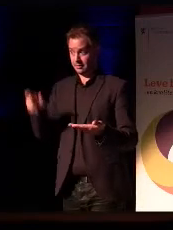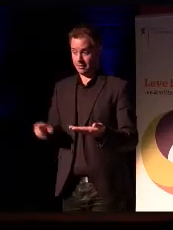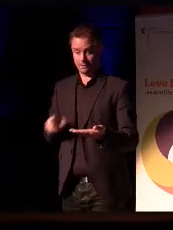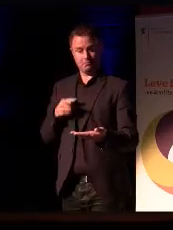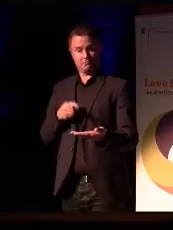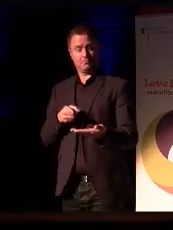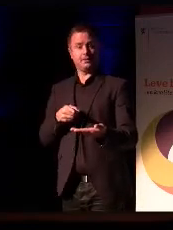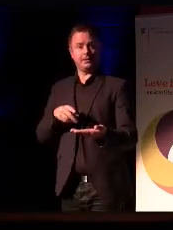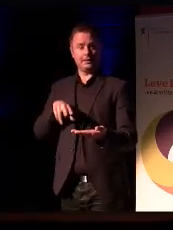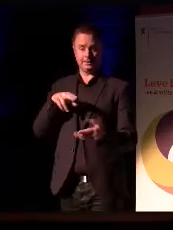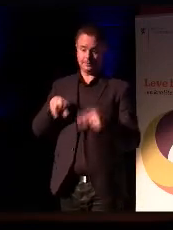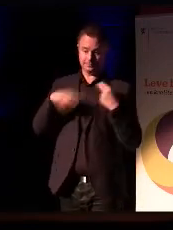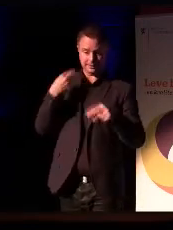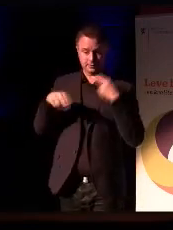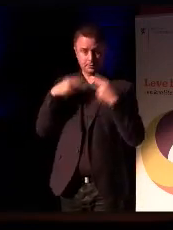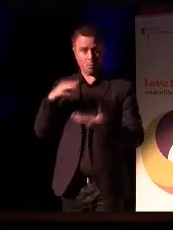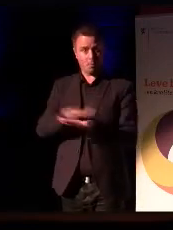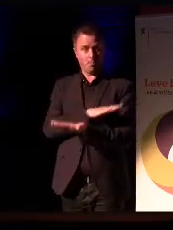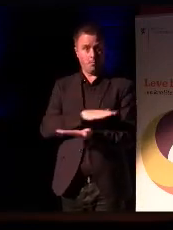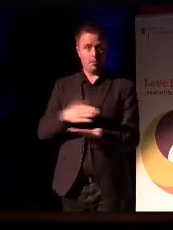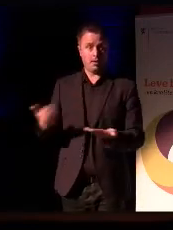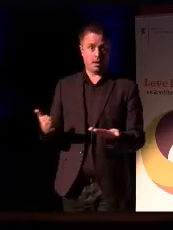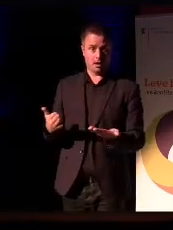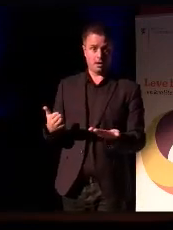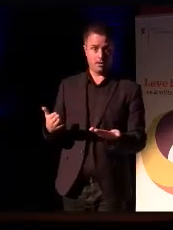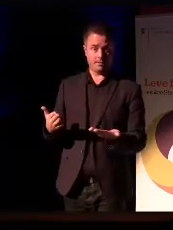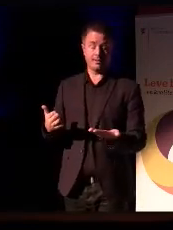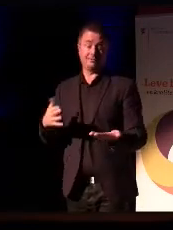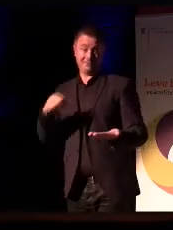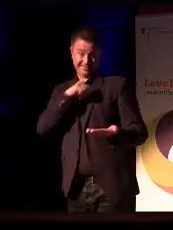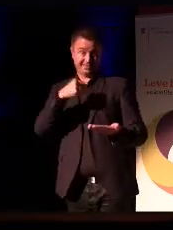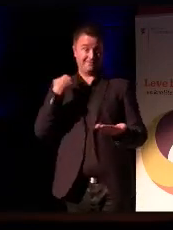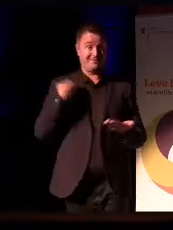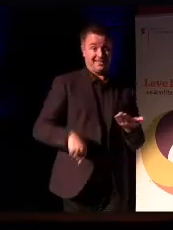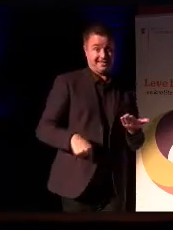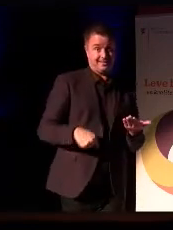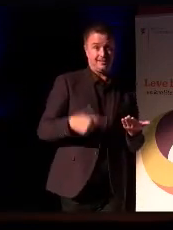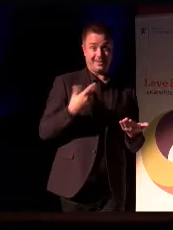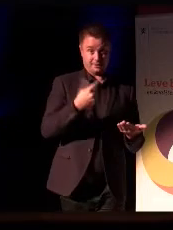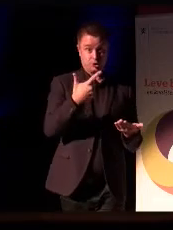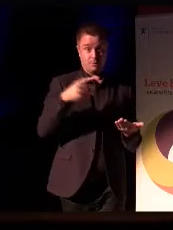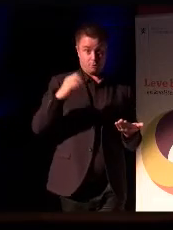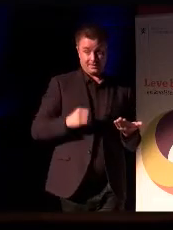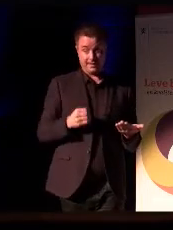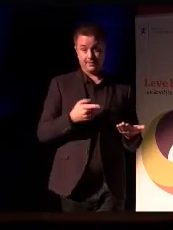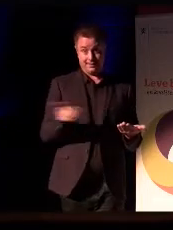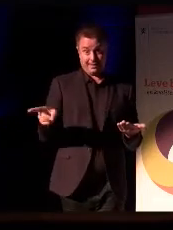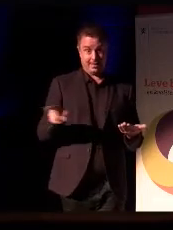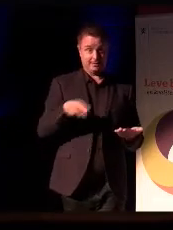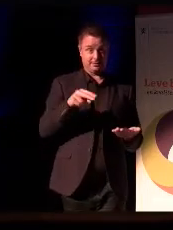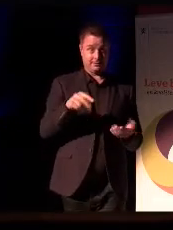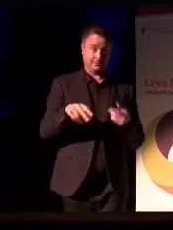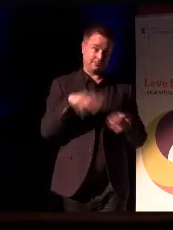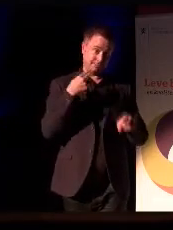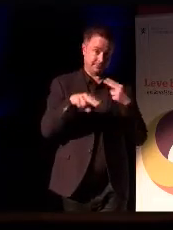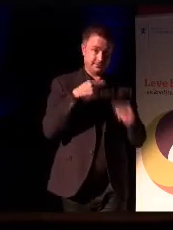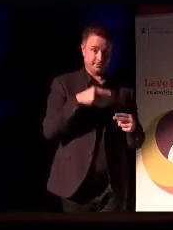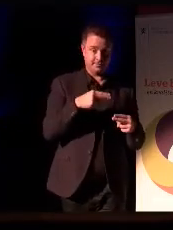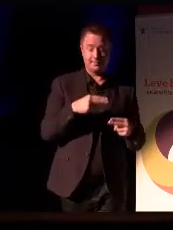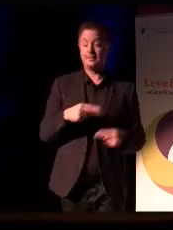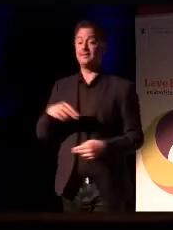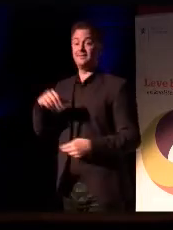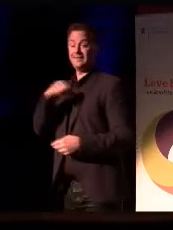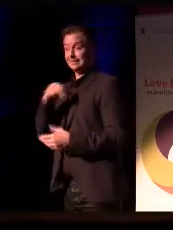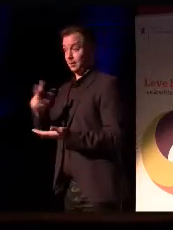37% spiste opp all maten fra en hvit tallerken. 64% spiste opp maten på tallerkenen med en gul